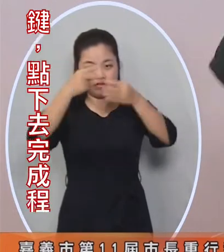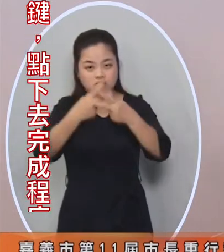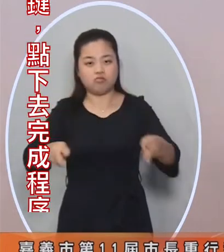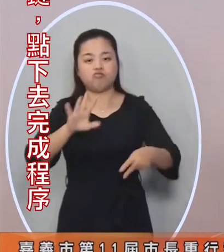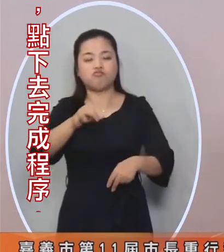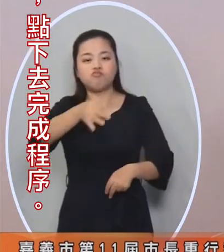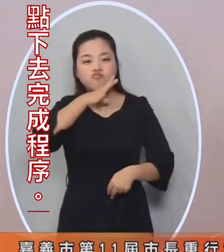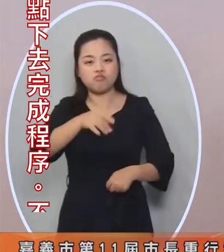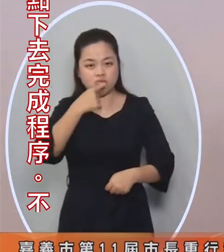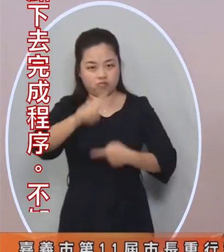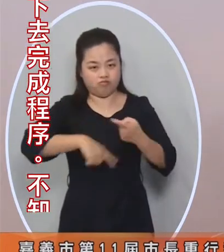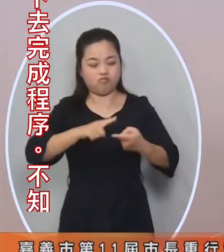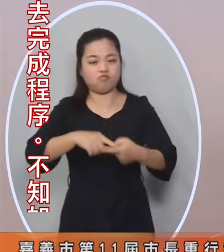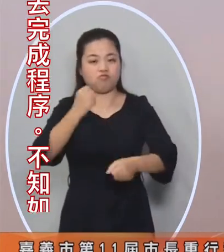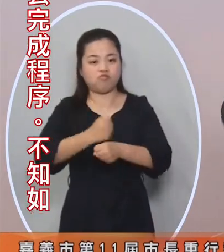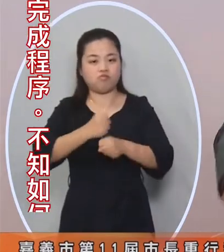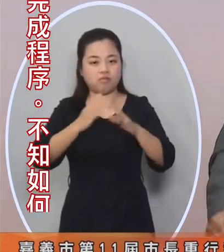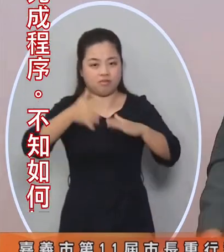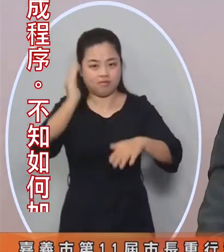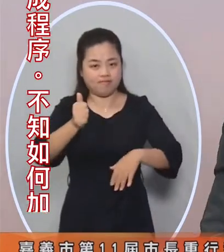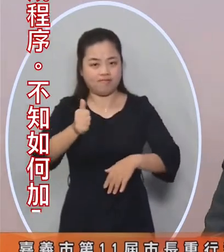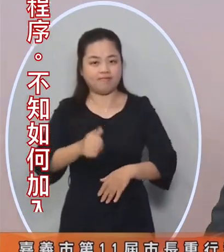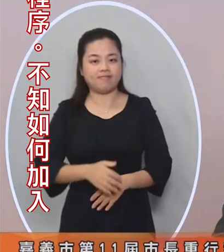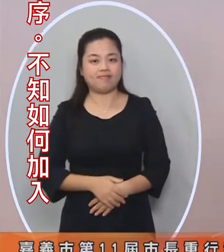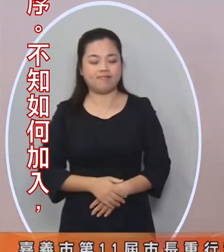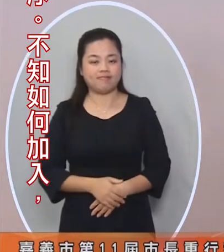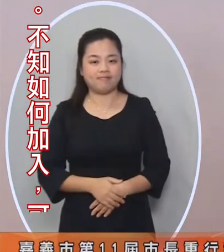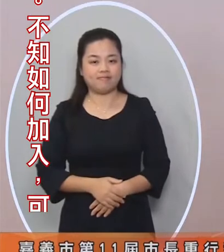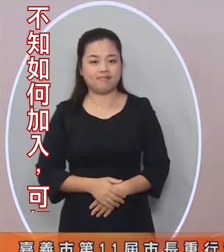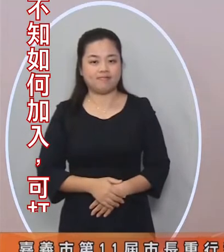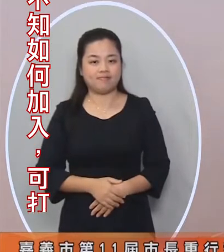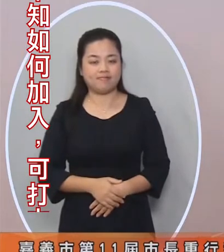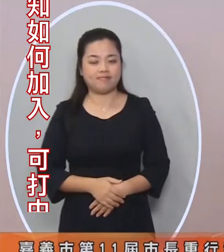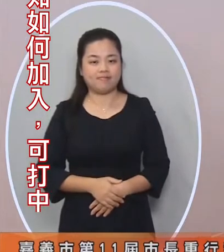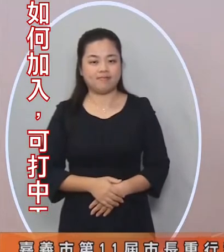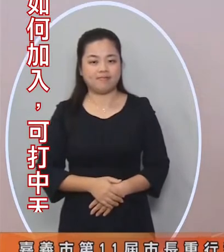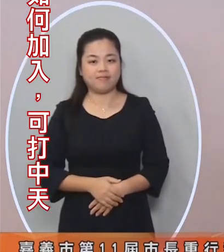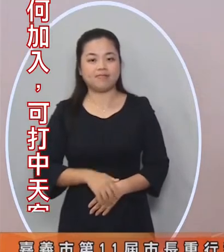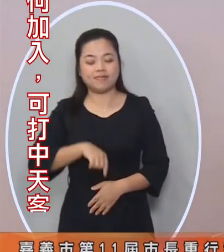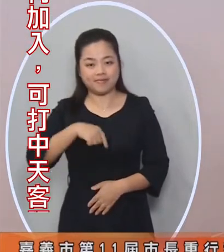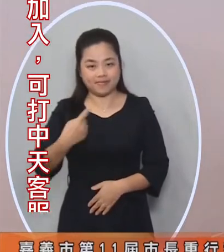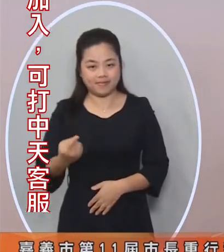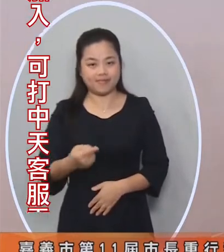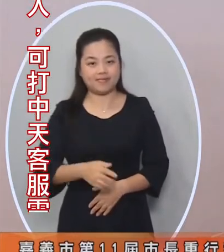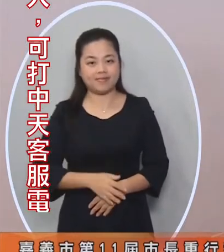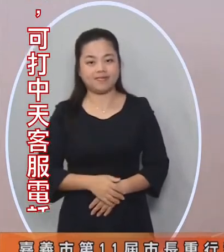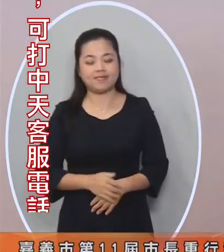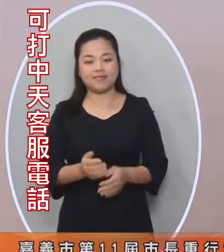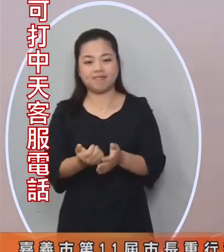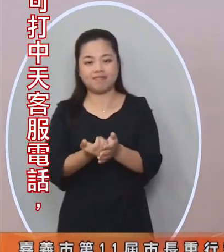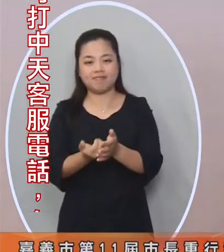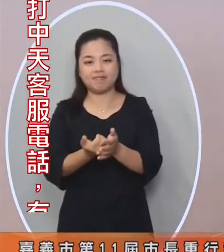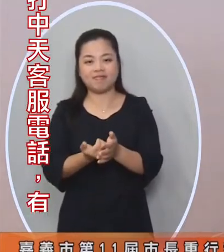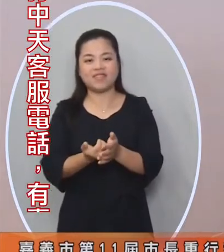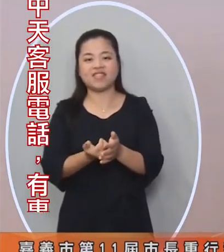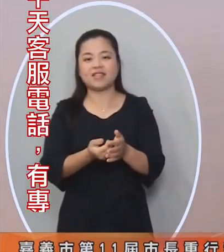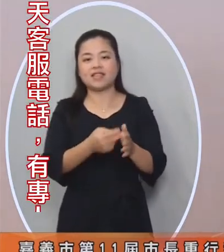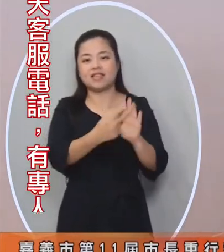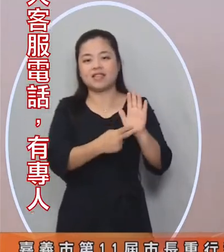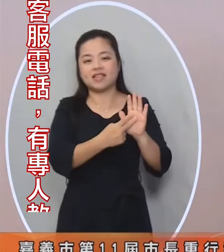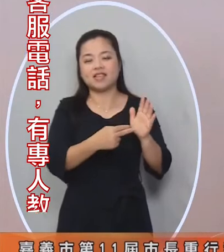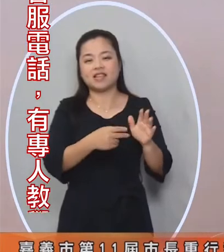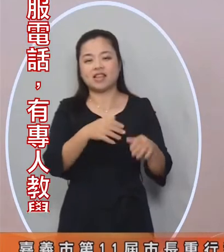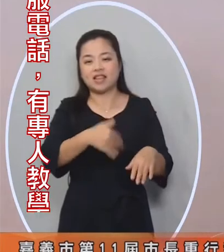市长，我应该做市长。吼、哦，即嘛过来，他拄啊顶一届讲无了。